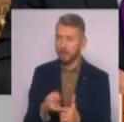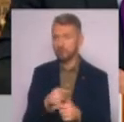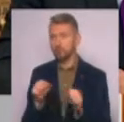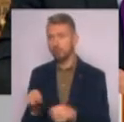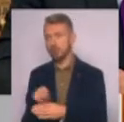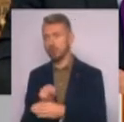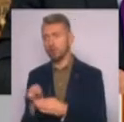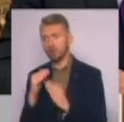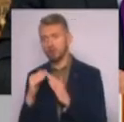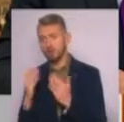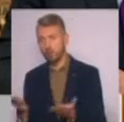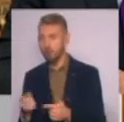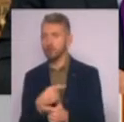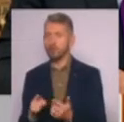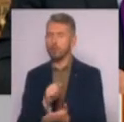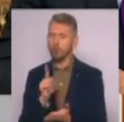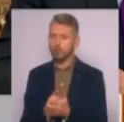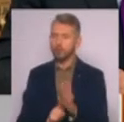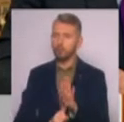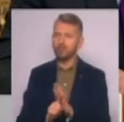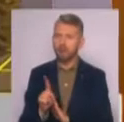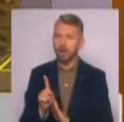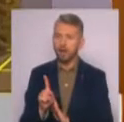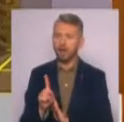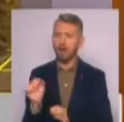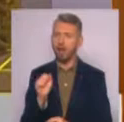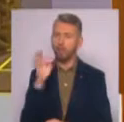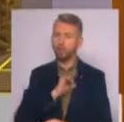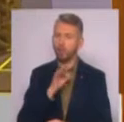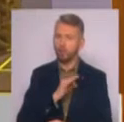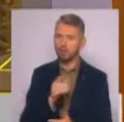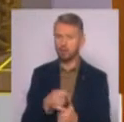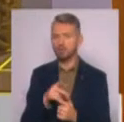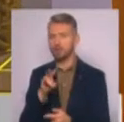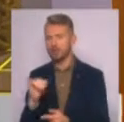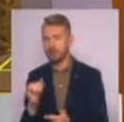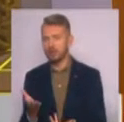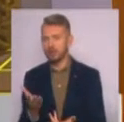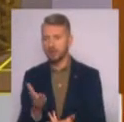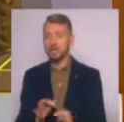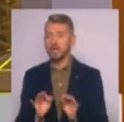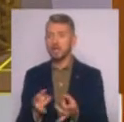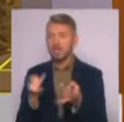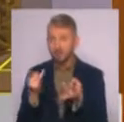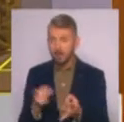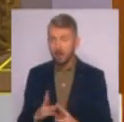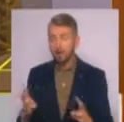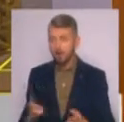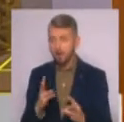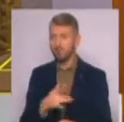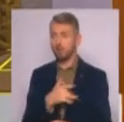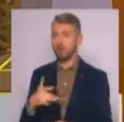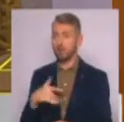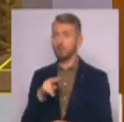лікувати амбулаторно, чи обов'язково починати з антибіотиків, чи ні? Звичайна банальна пневмонія,